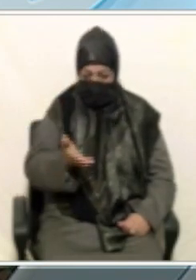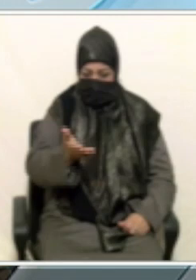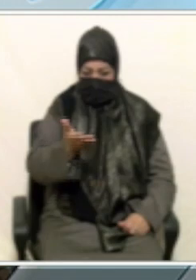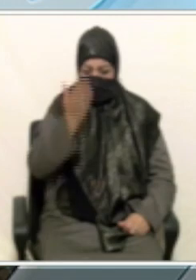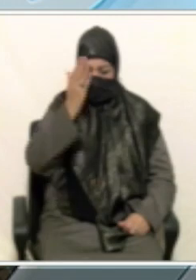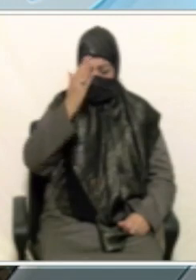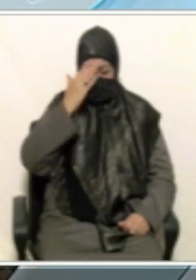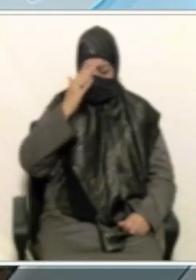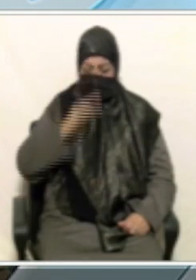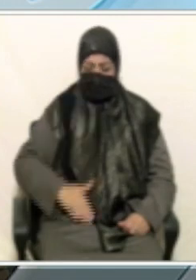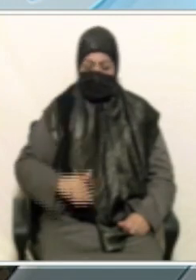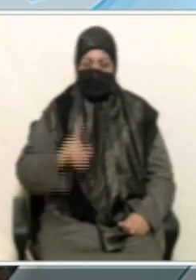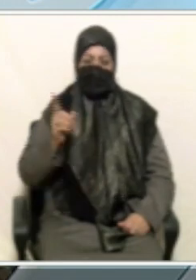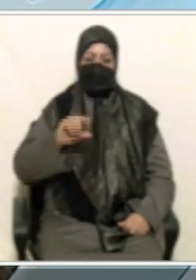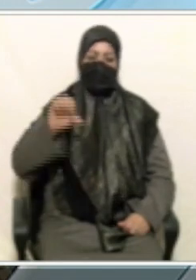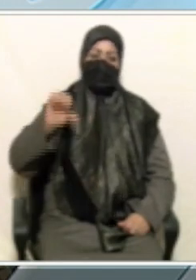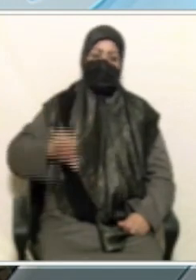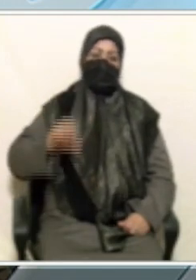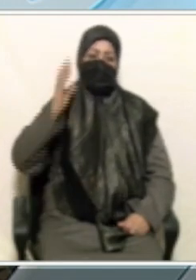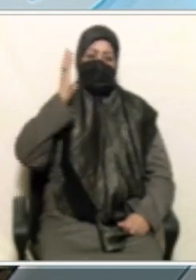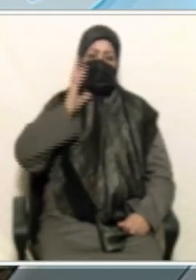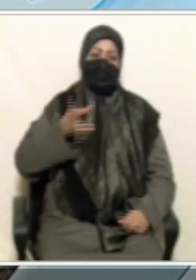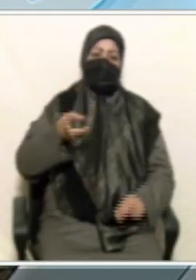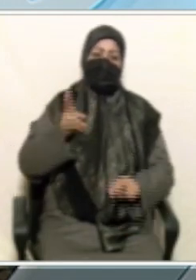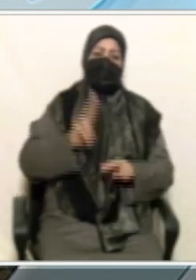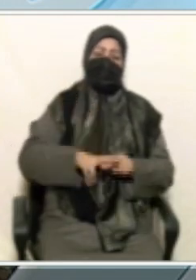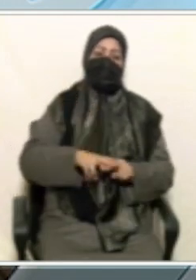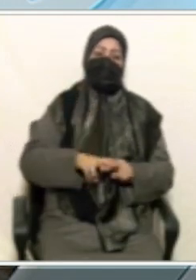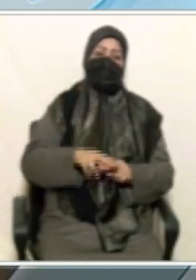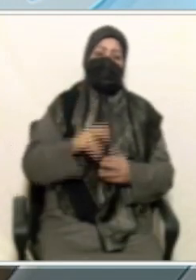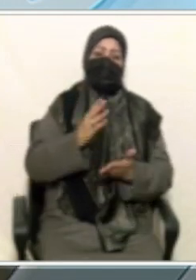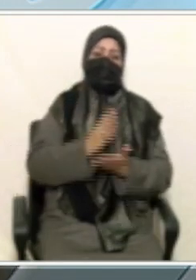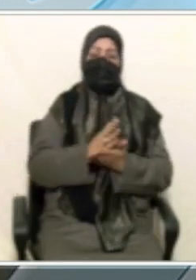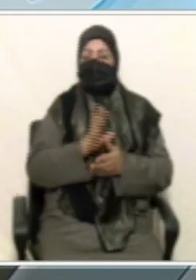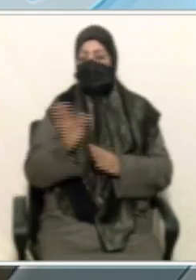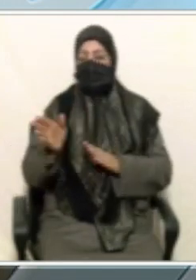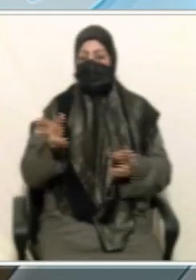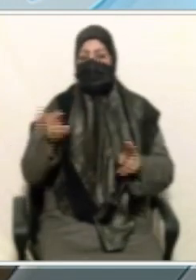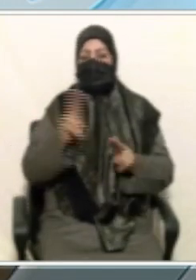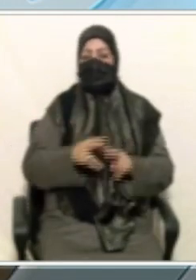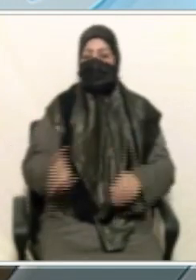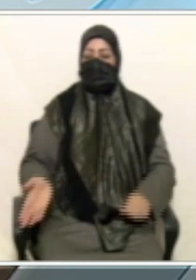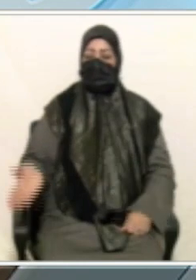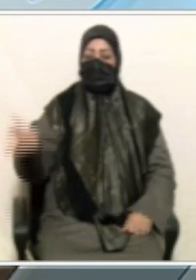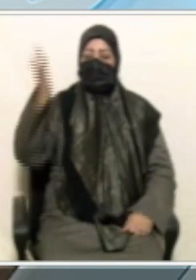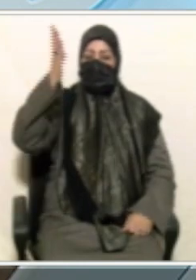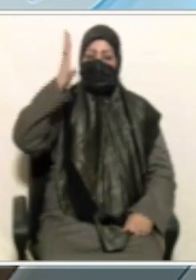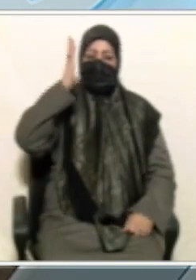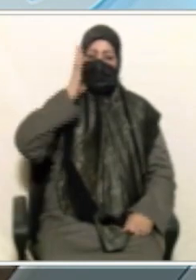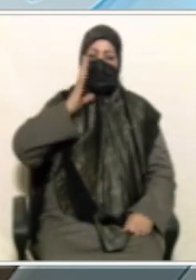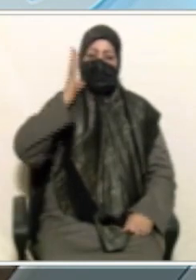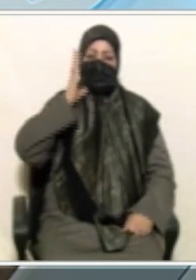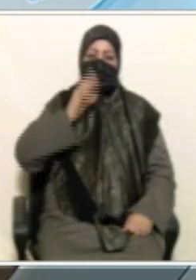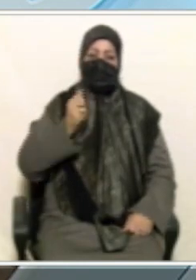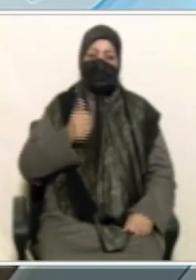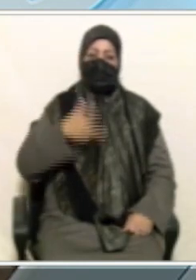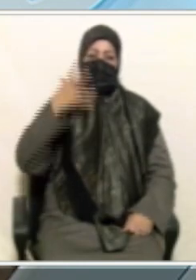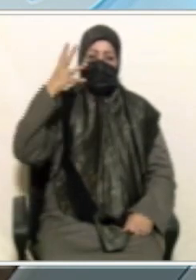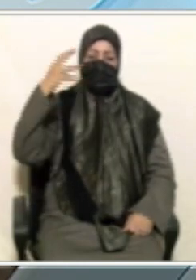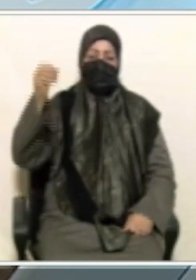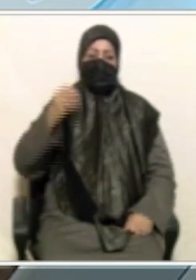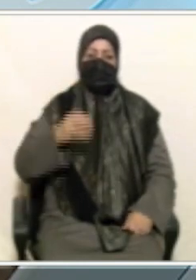لك ركعة، وإذا سلم الإمام قم وأتي بالركعة التي قد فاتتك، والله تعالى